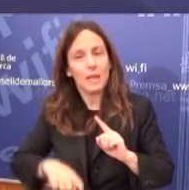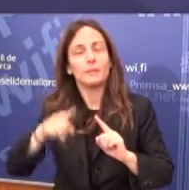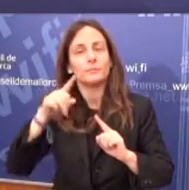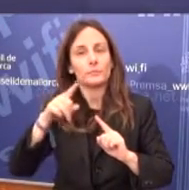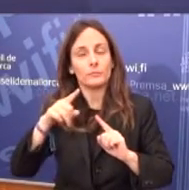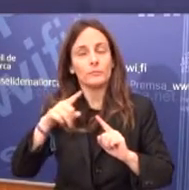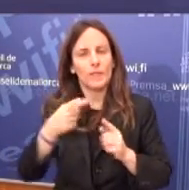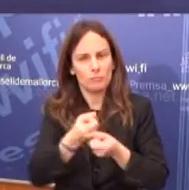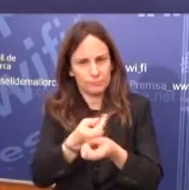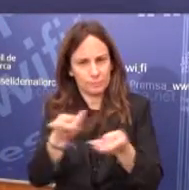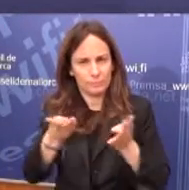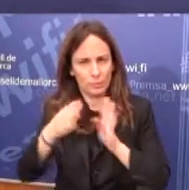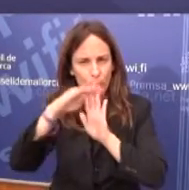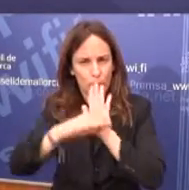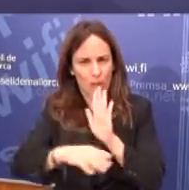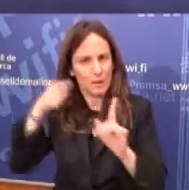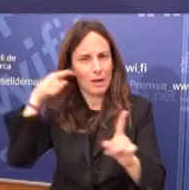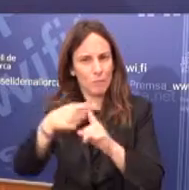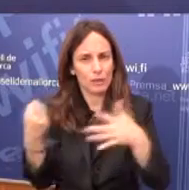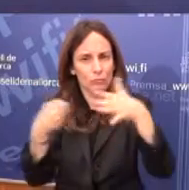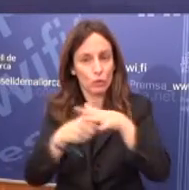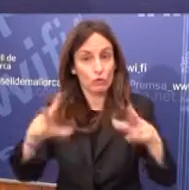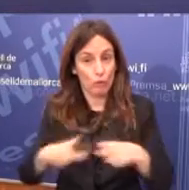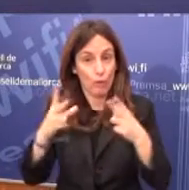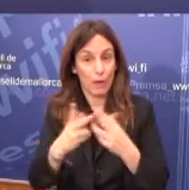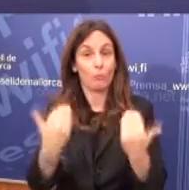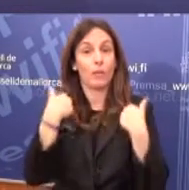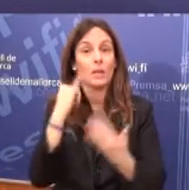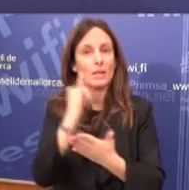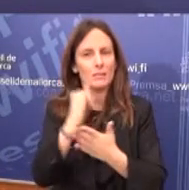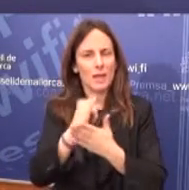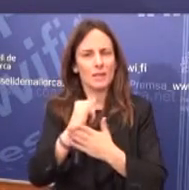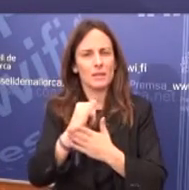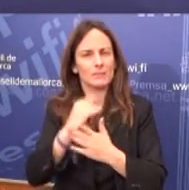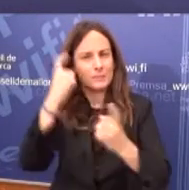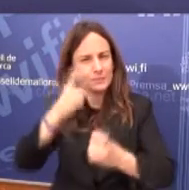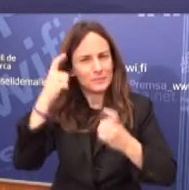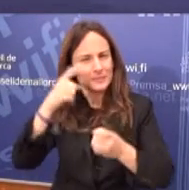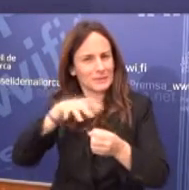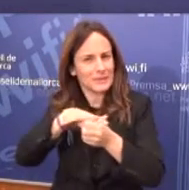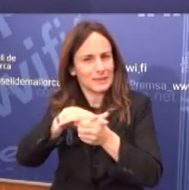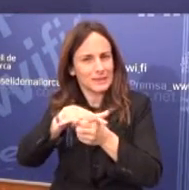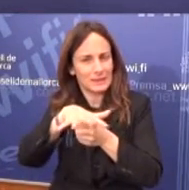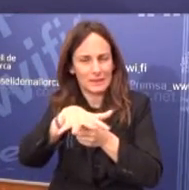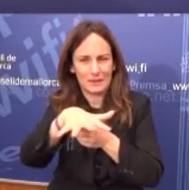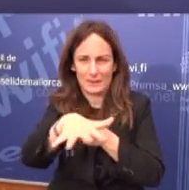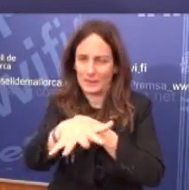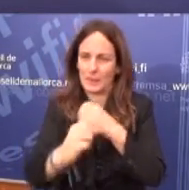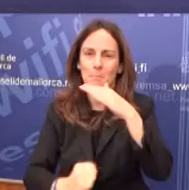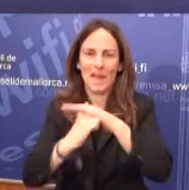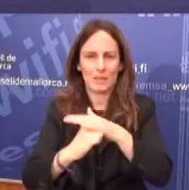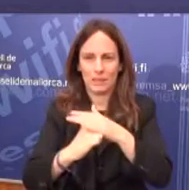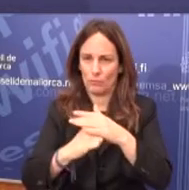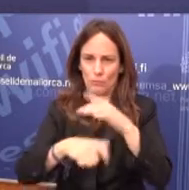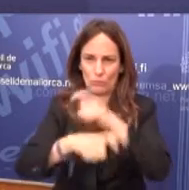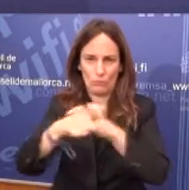programes d'inclusió social que duim a terme a través de CIMAS, intentem arribar al major número de mallorquins